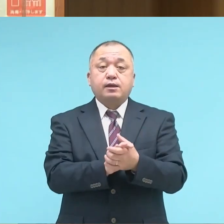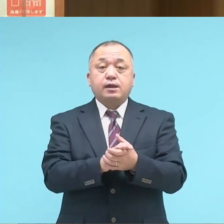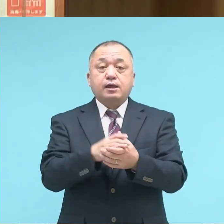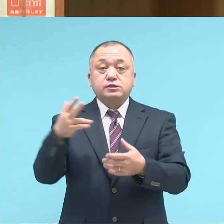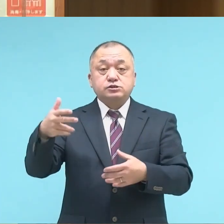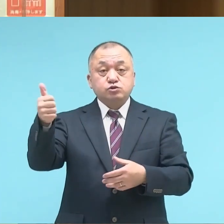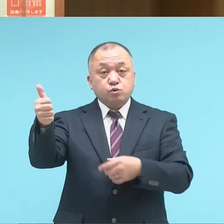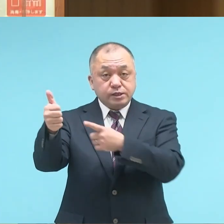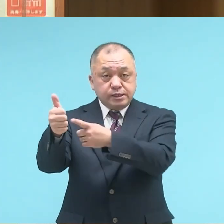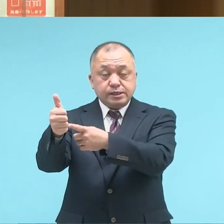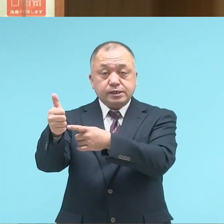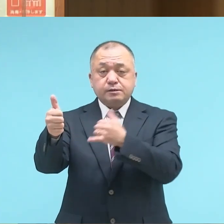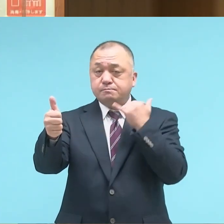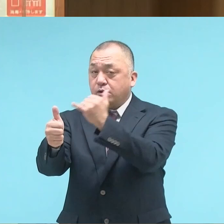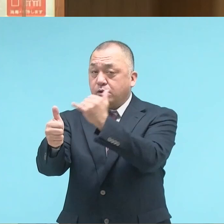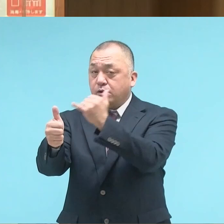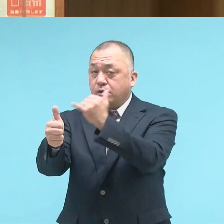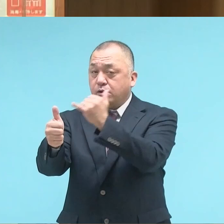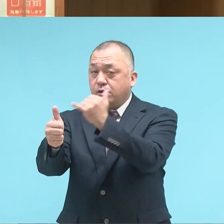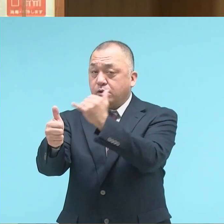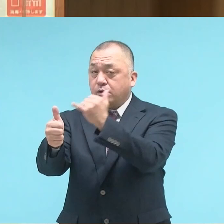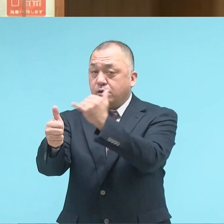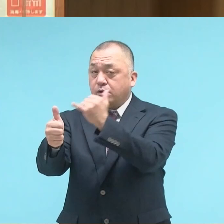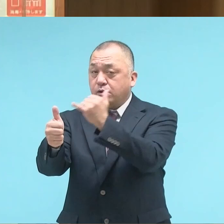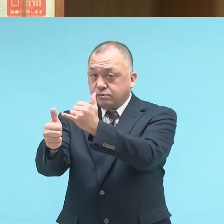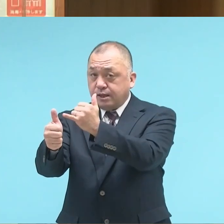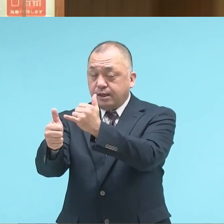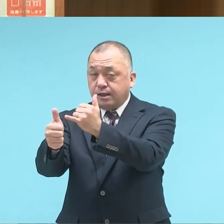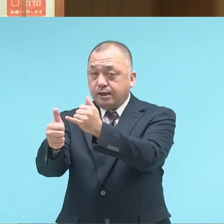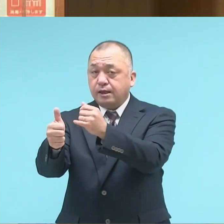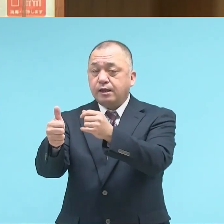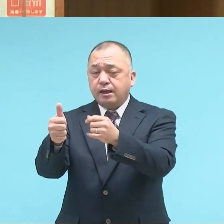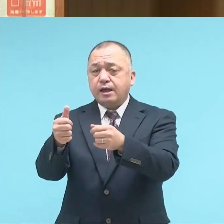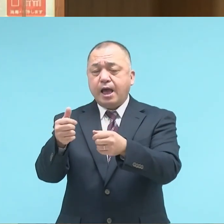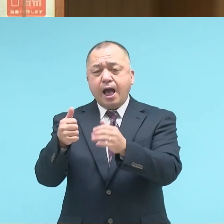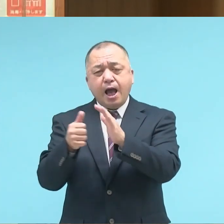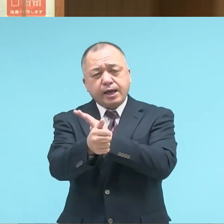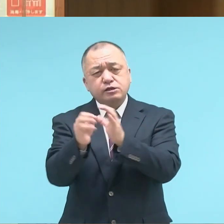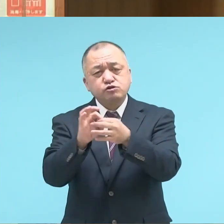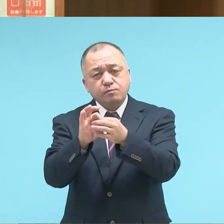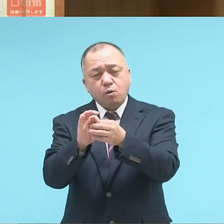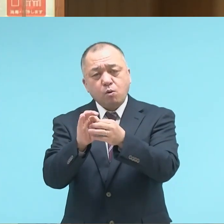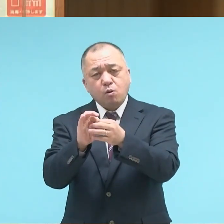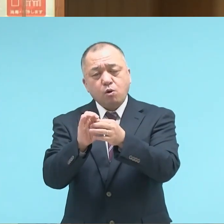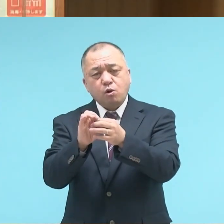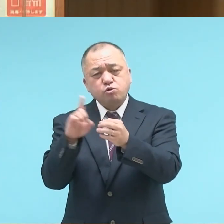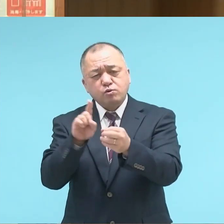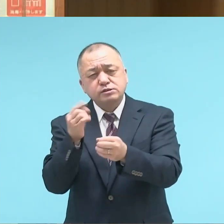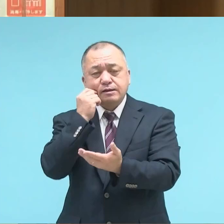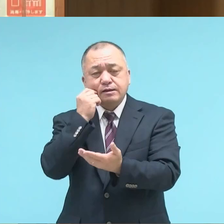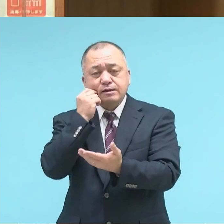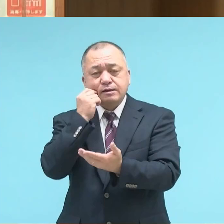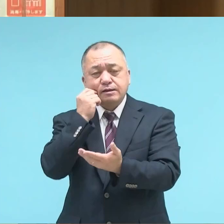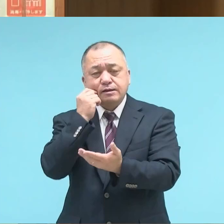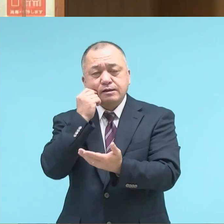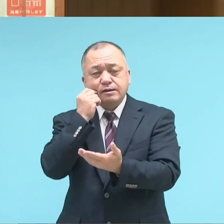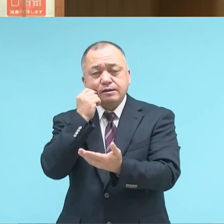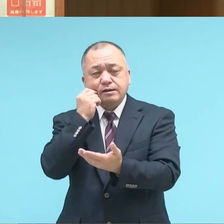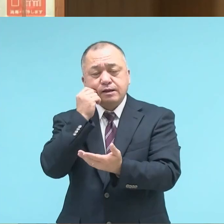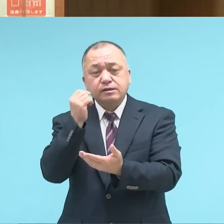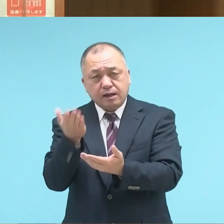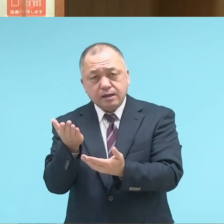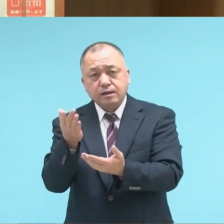はり市長にですね、直接ご連絡をして、そういったことも保健所 その判断いただくことができないかということ